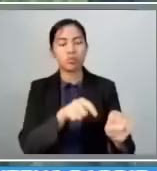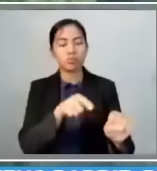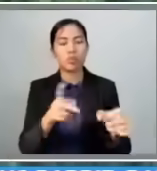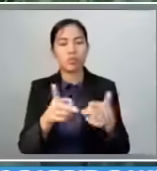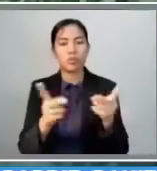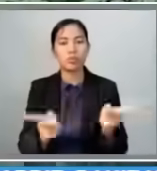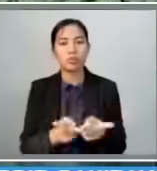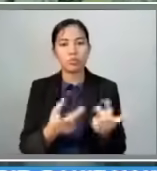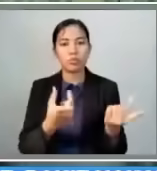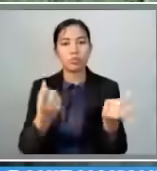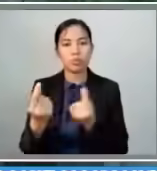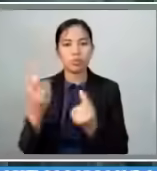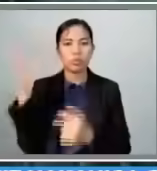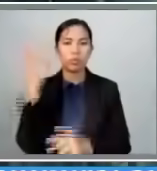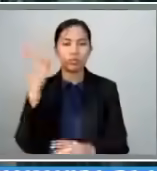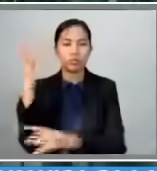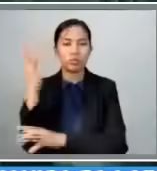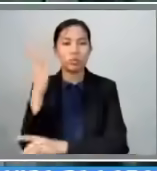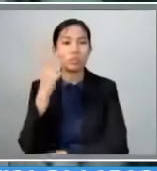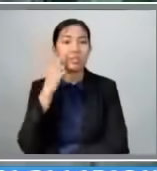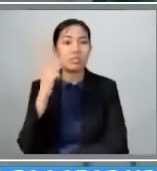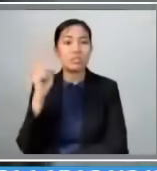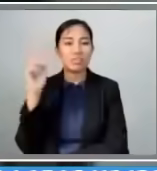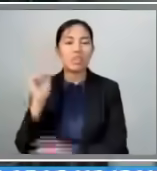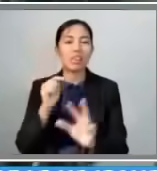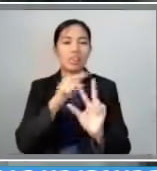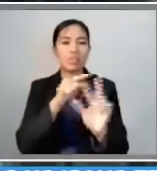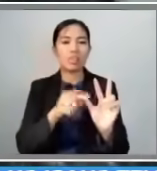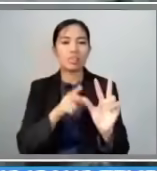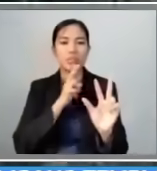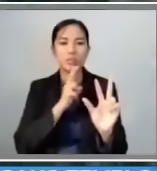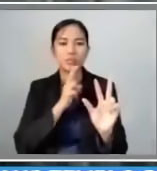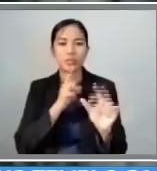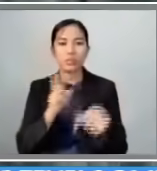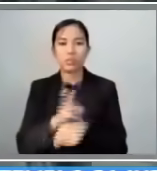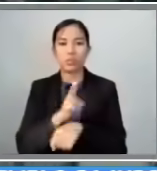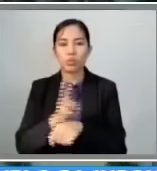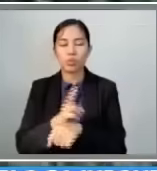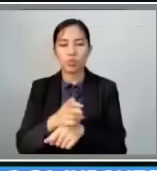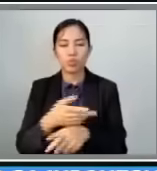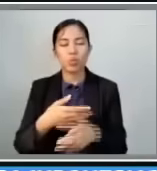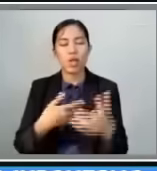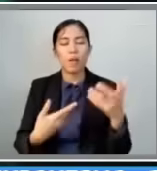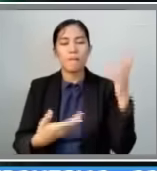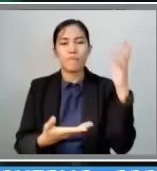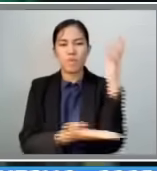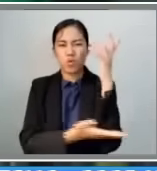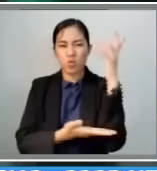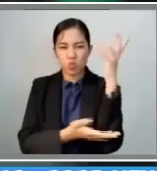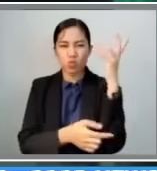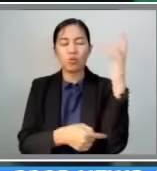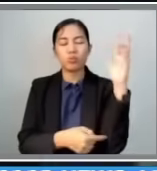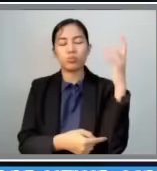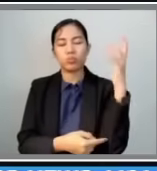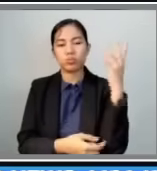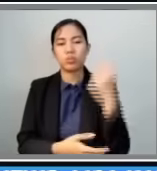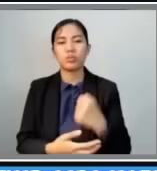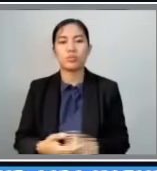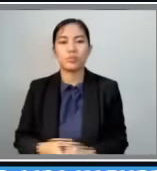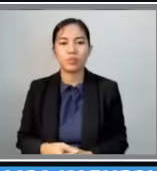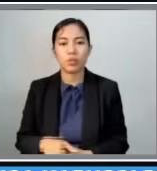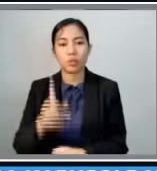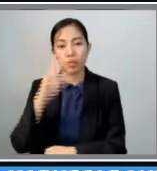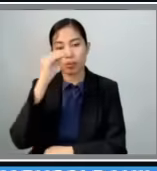logging. Huli sa akto ang tatlong suspect habang gumagamit ng chainsaw sa pagputol ng kahoy. Arestado naman ang isa pang lalaki